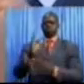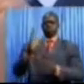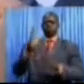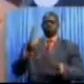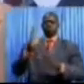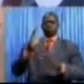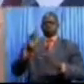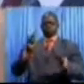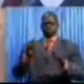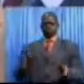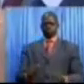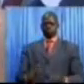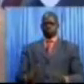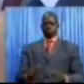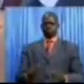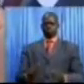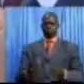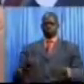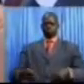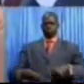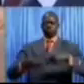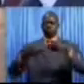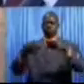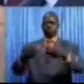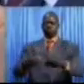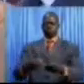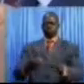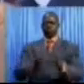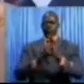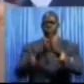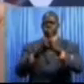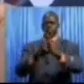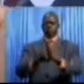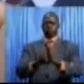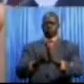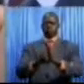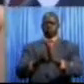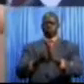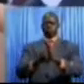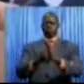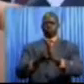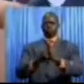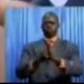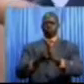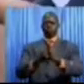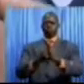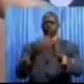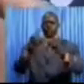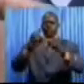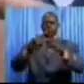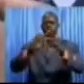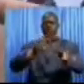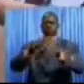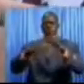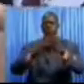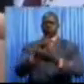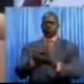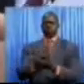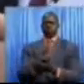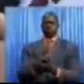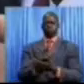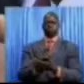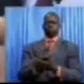puissions donner un exemple, montrer l'exemple à tous ceux qui nous entourent, à la